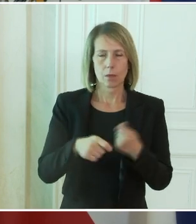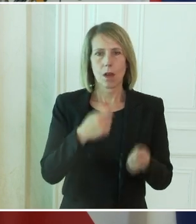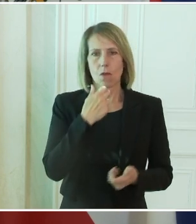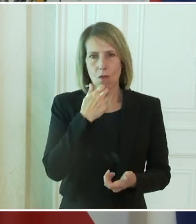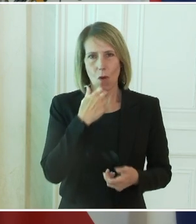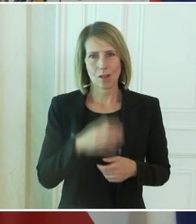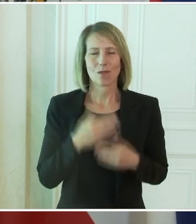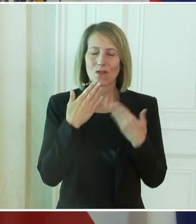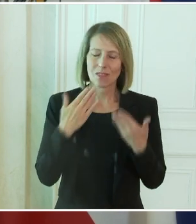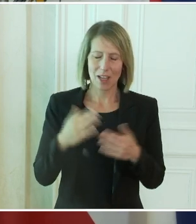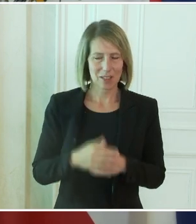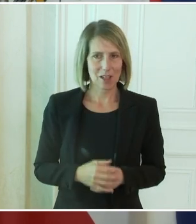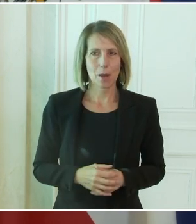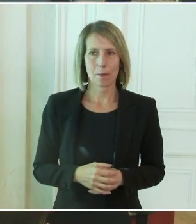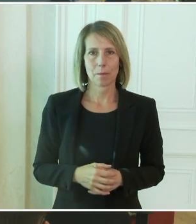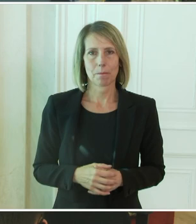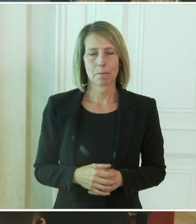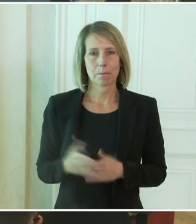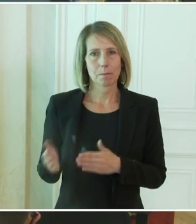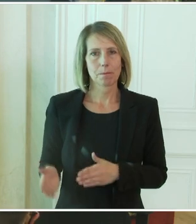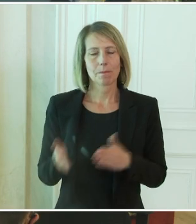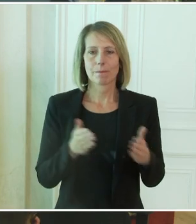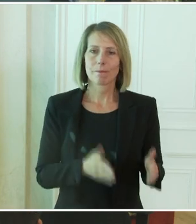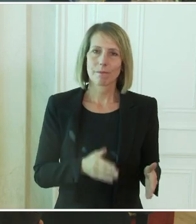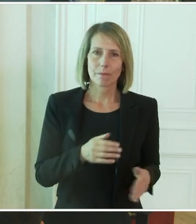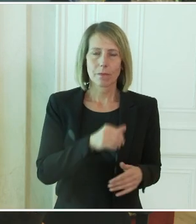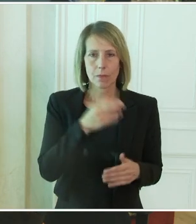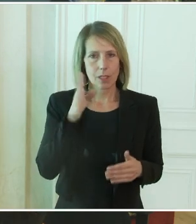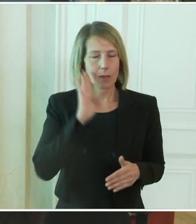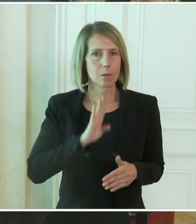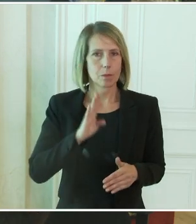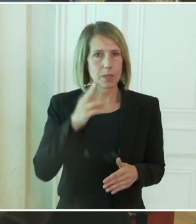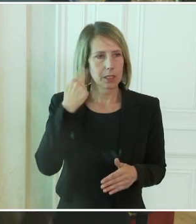habt. Vielen Dank. Herzlichen Dank. Bitte, Herr Minister.